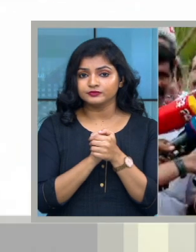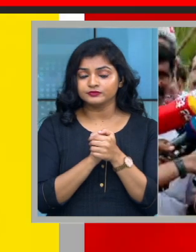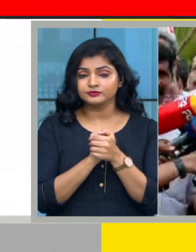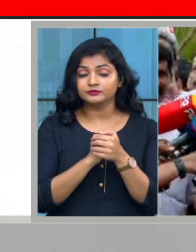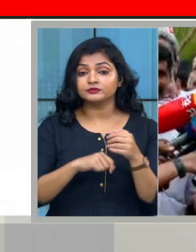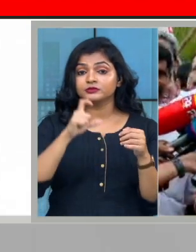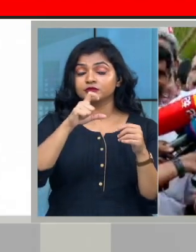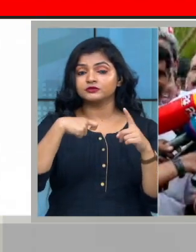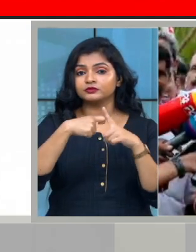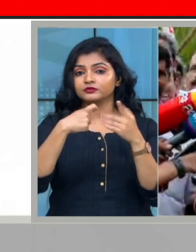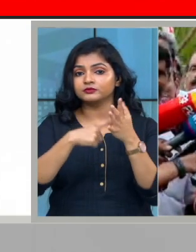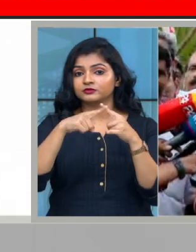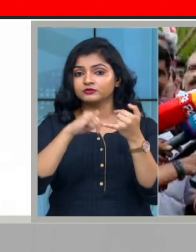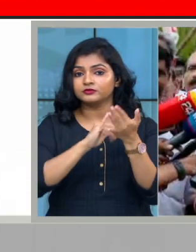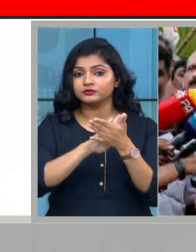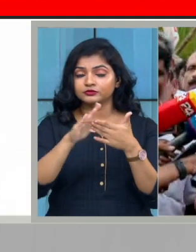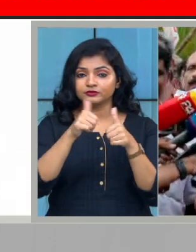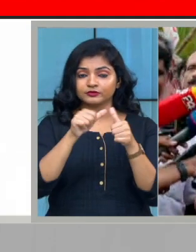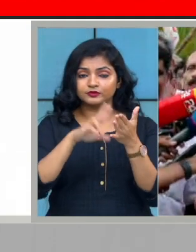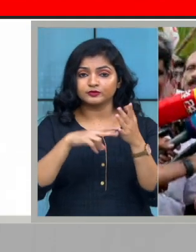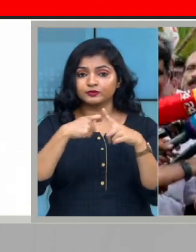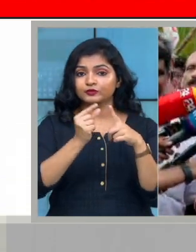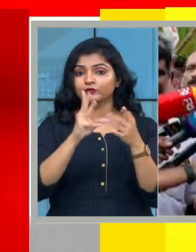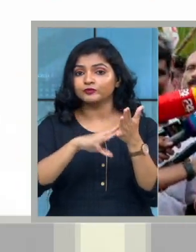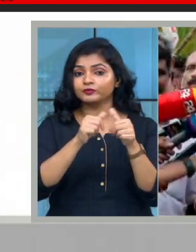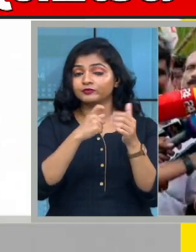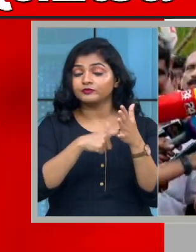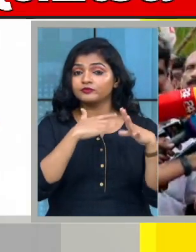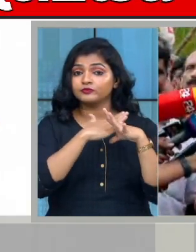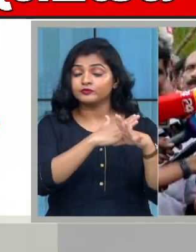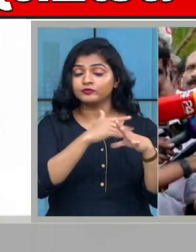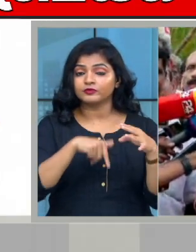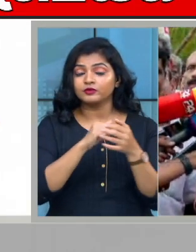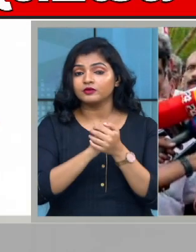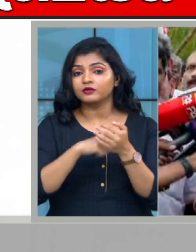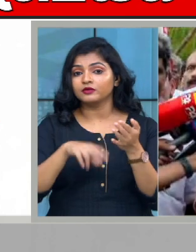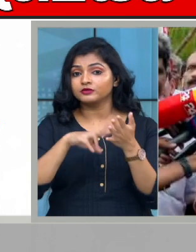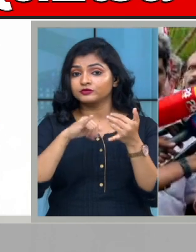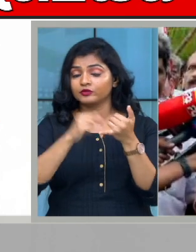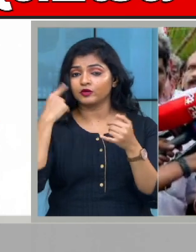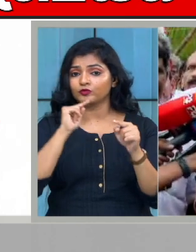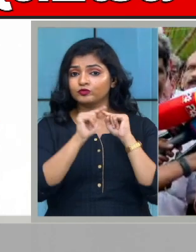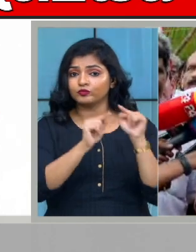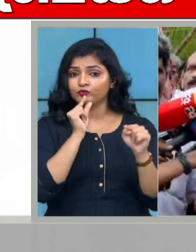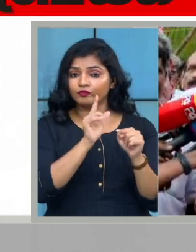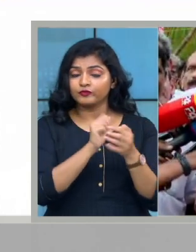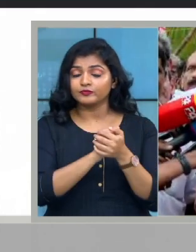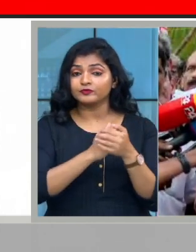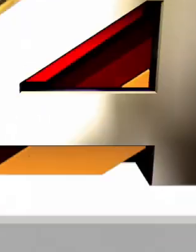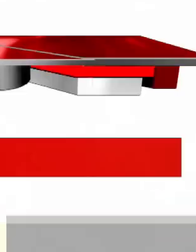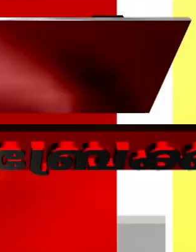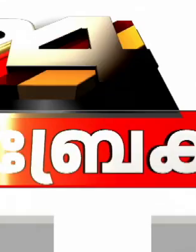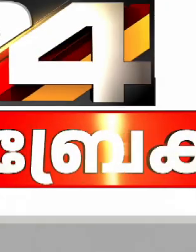കൃഷ്ണകുമാറിനെയും അതോടൊപ്പം കൃഷ്ണകുമാറിനെതിരെ പ്രമീള ശശിധരനും അതോടൊപ്പം തന്നെ N ശിവരാജനും രംഗത്ത് വന്നിരുന്നു. അവർ പറഞ്ഞത് ഈ സ്ഥാനാർത്ഥിക്കുള്ളിലായിരുന്നു എന്ന് ഞങ്ങൾ